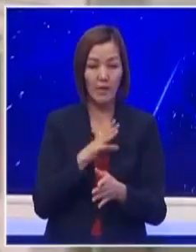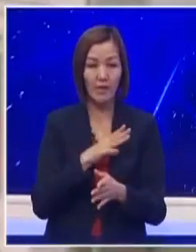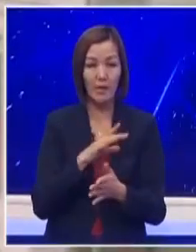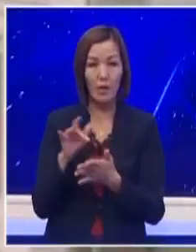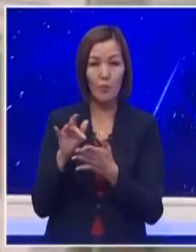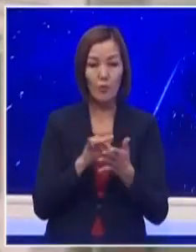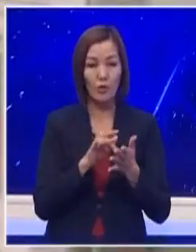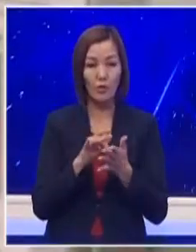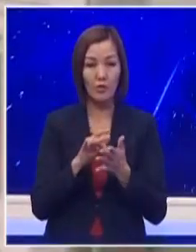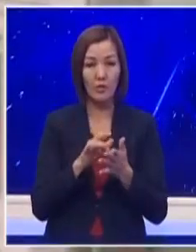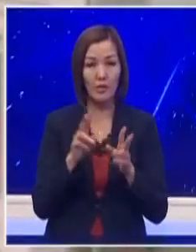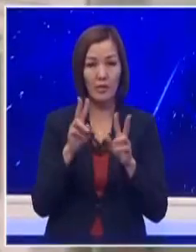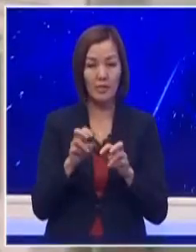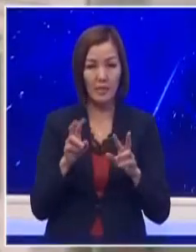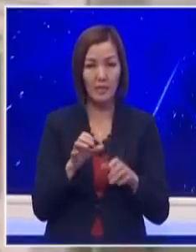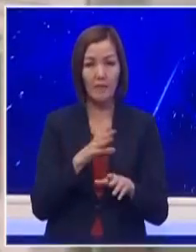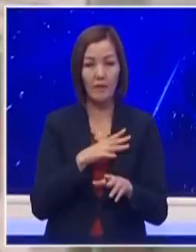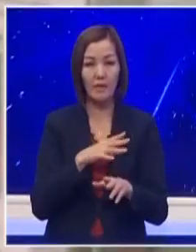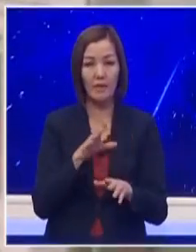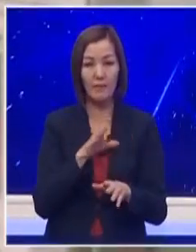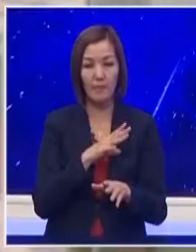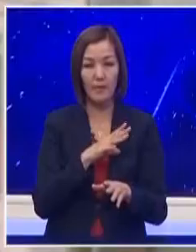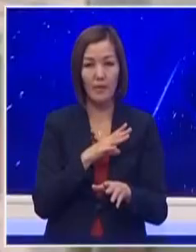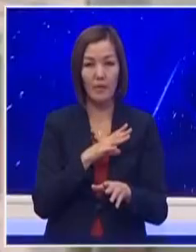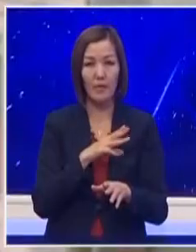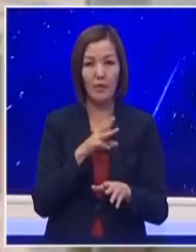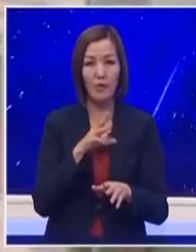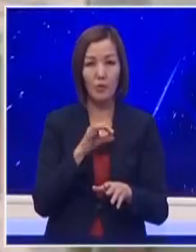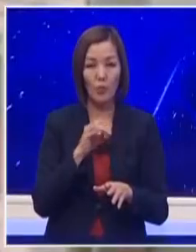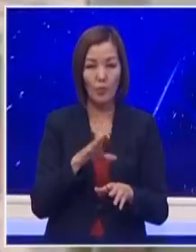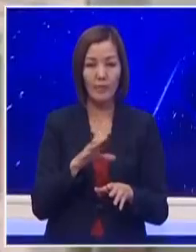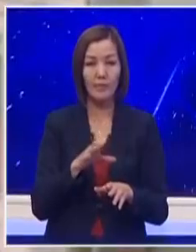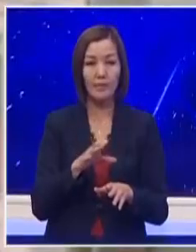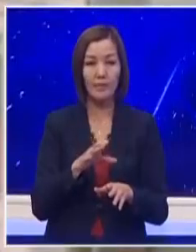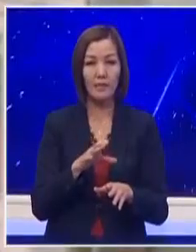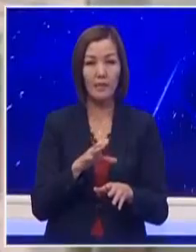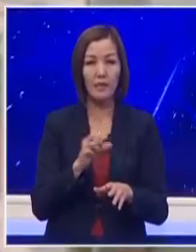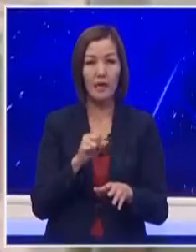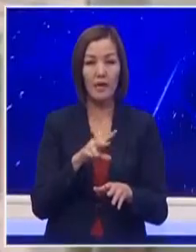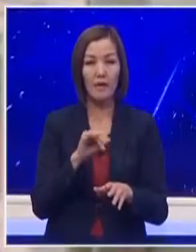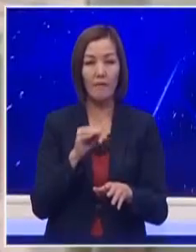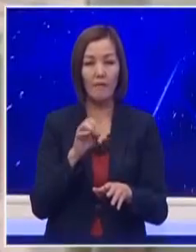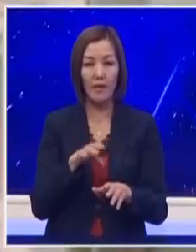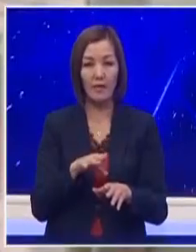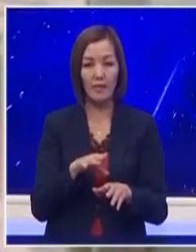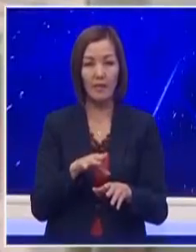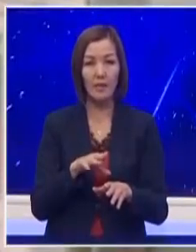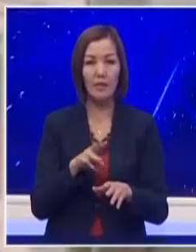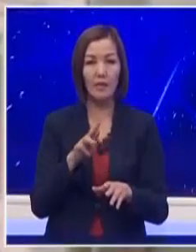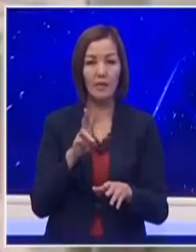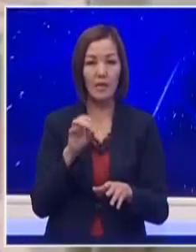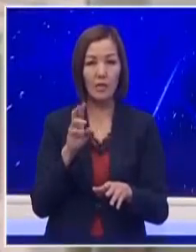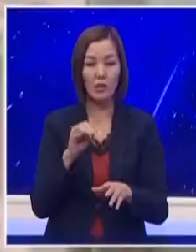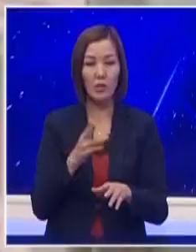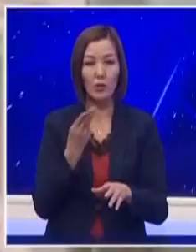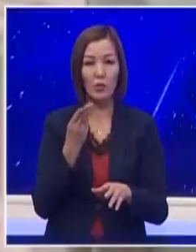путешественников исследователей здесь побывали Тома садкинсон Альфред Брейн Семенов тяньшанский